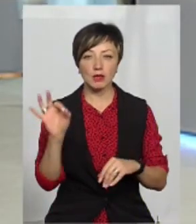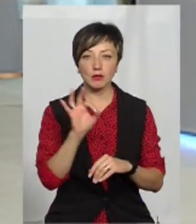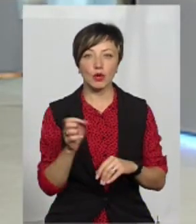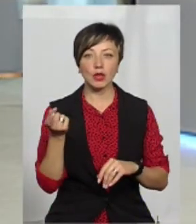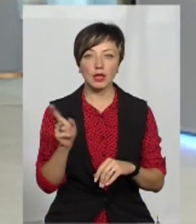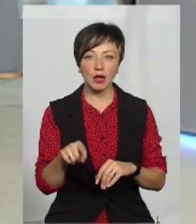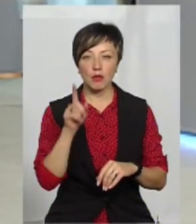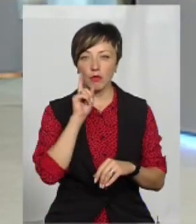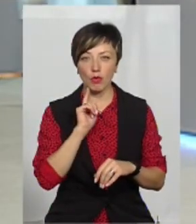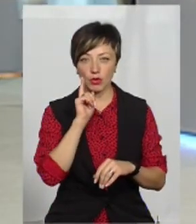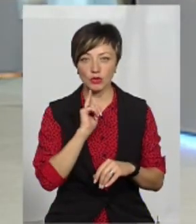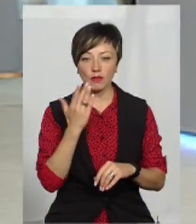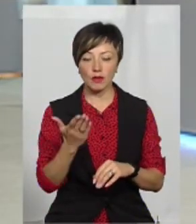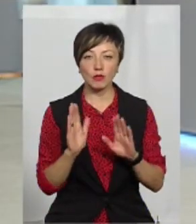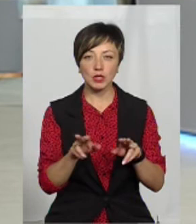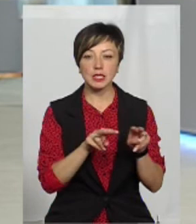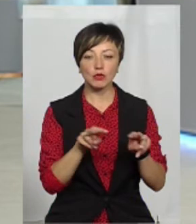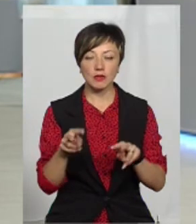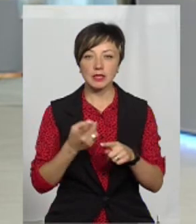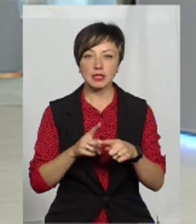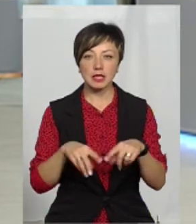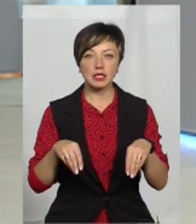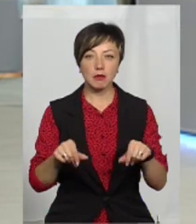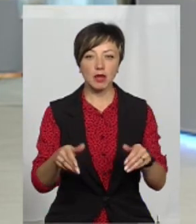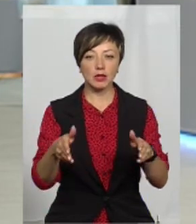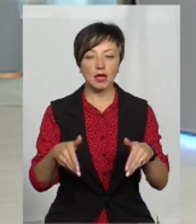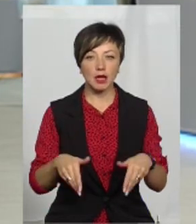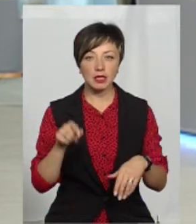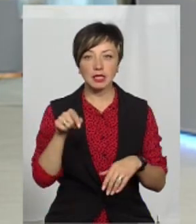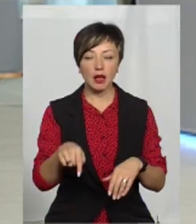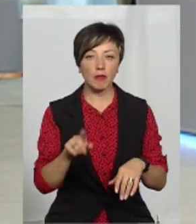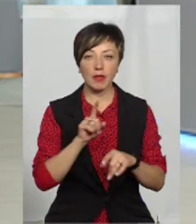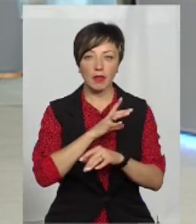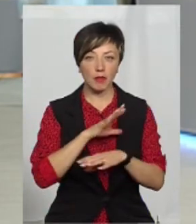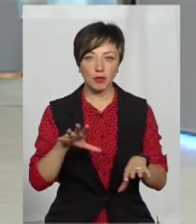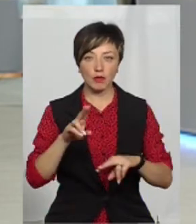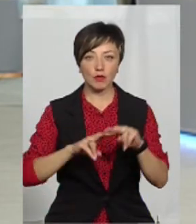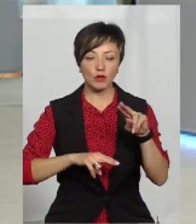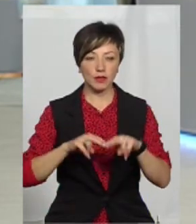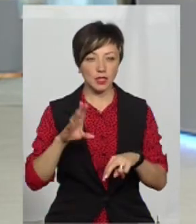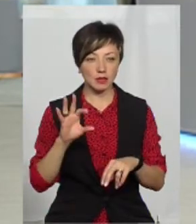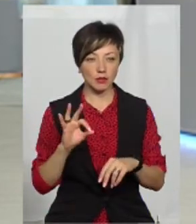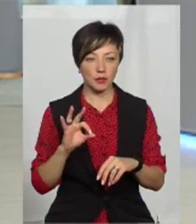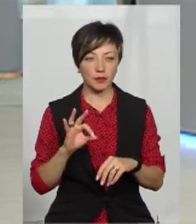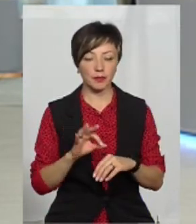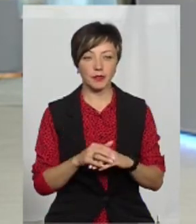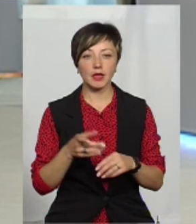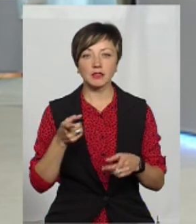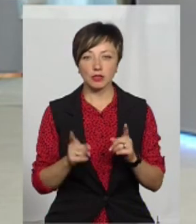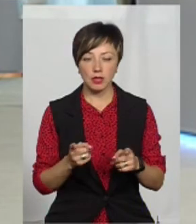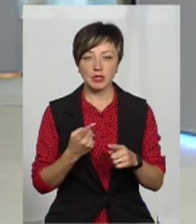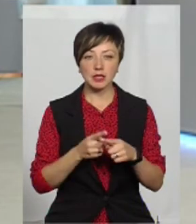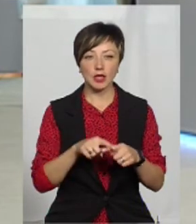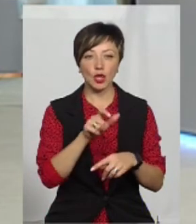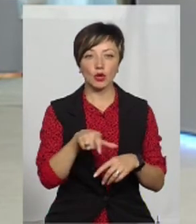що поки що ви будете слідкувати за цією земельною ділянкою, щоб там не відбувалося будівництво. Звичайно, це...